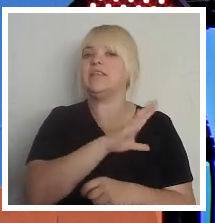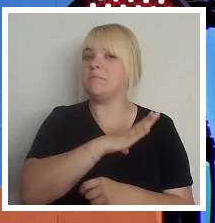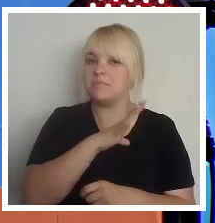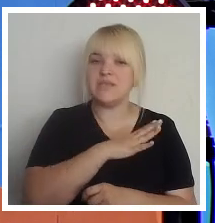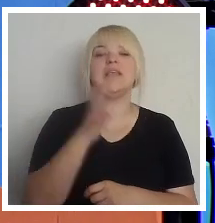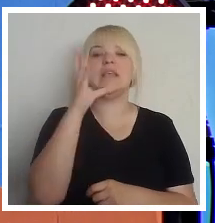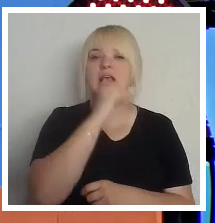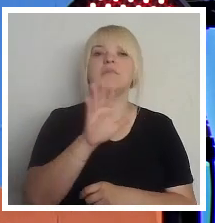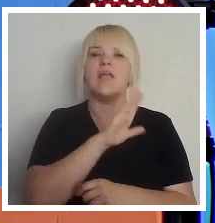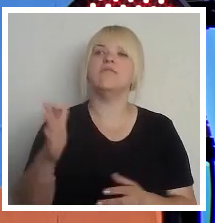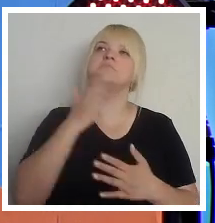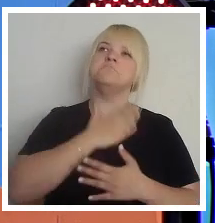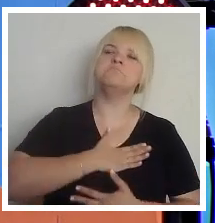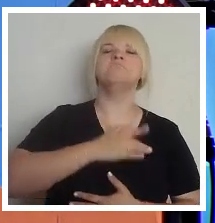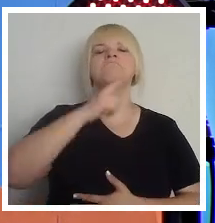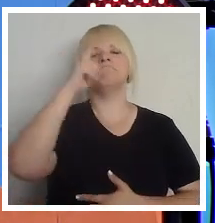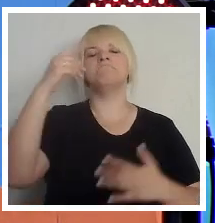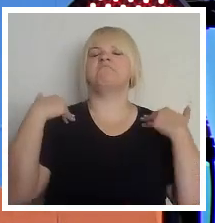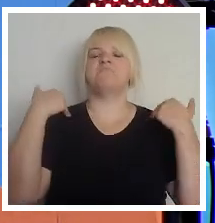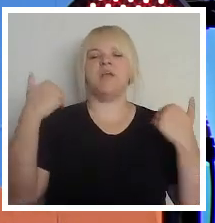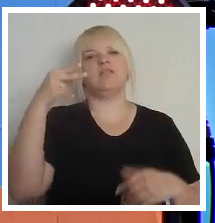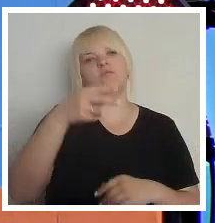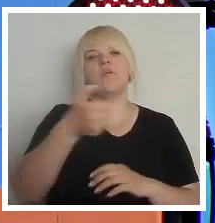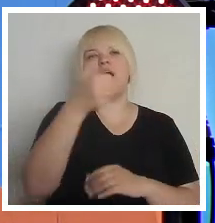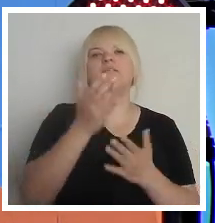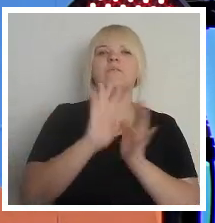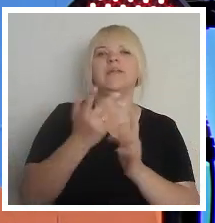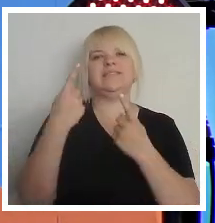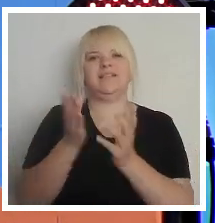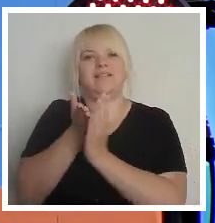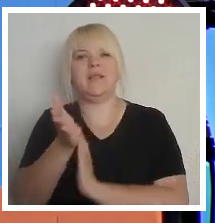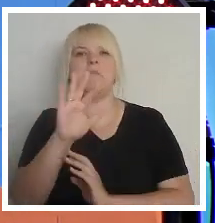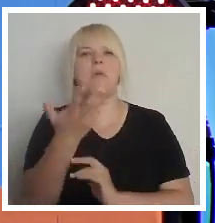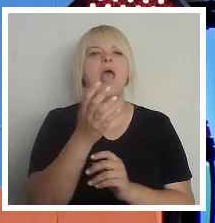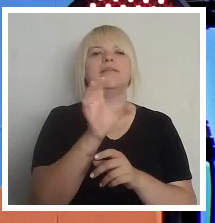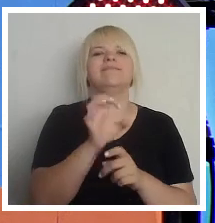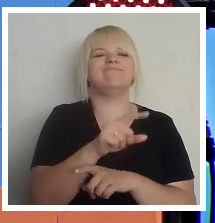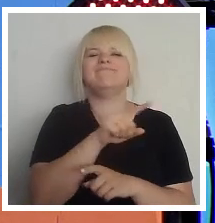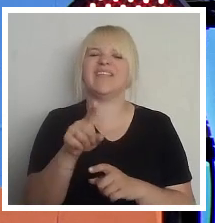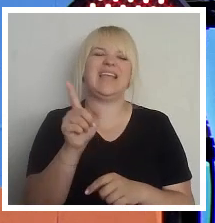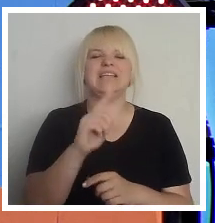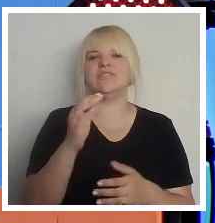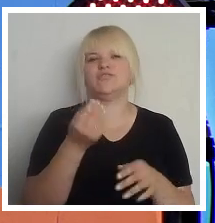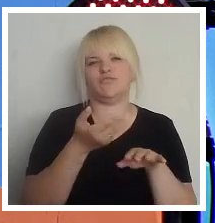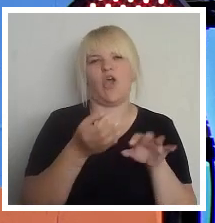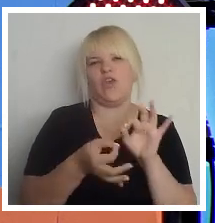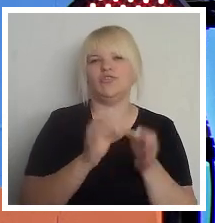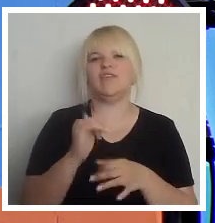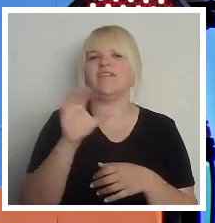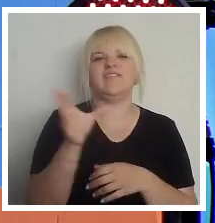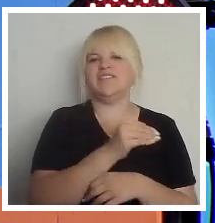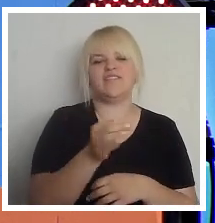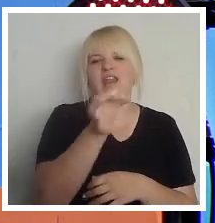nepaštīksmināties par to savu varenību 2000. Gadu vidū, bet tie citur. Bet pārmest viņiem īsti ir diezgan sarežģīti, jo visā reģionā ir līdzīga